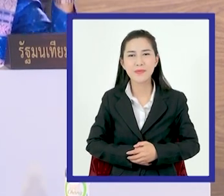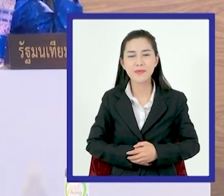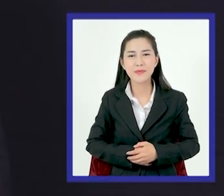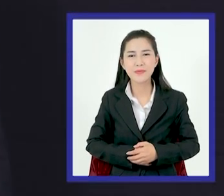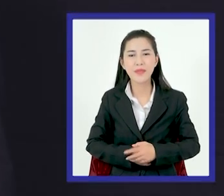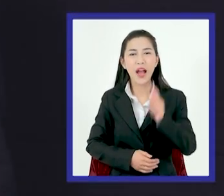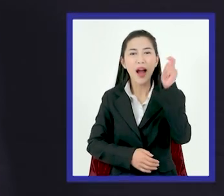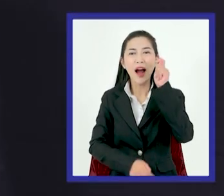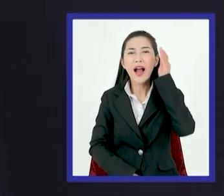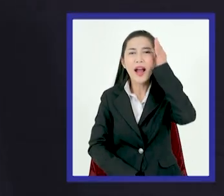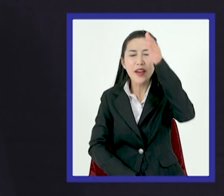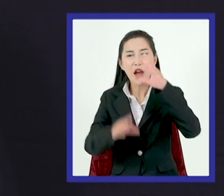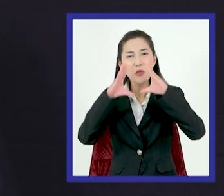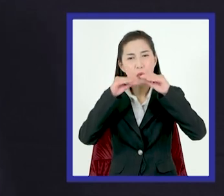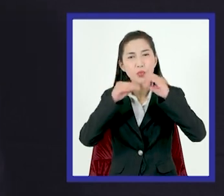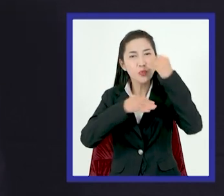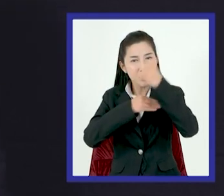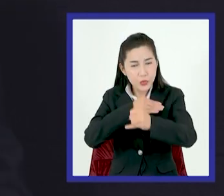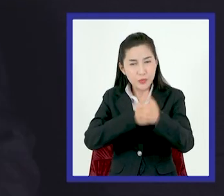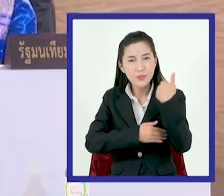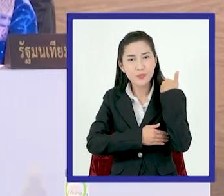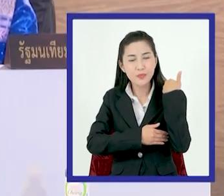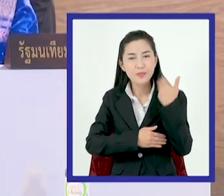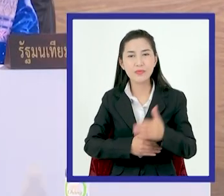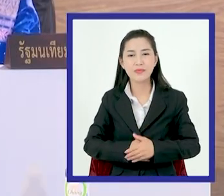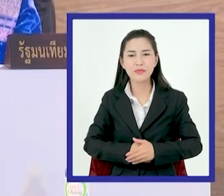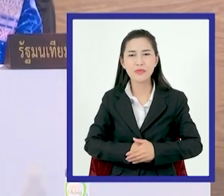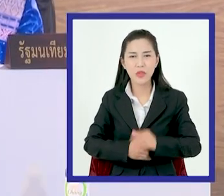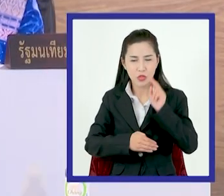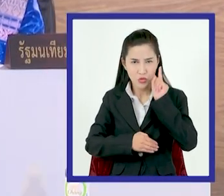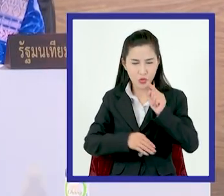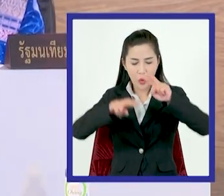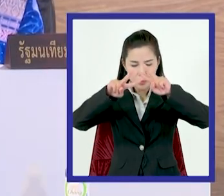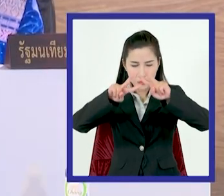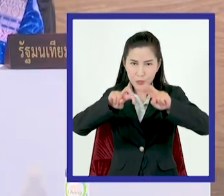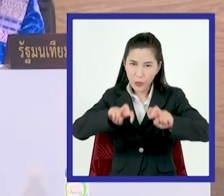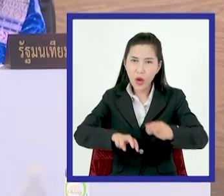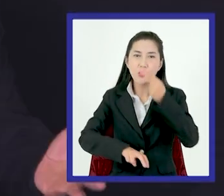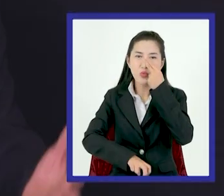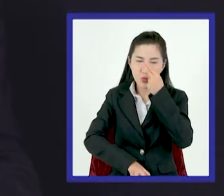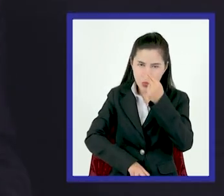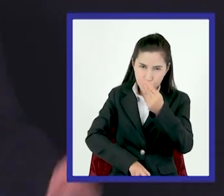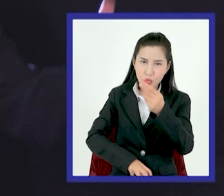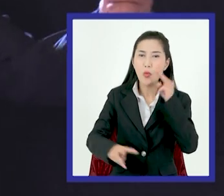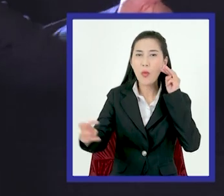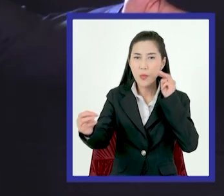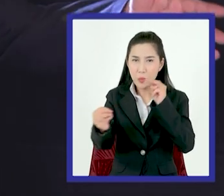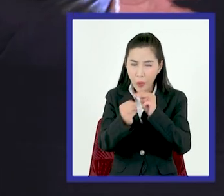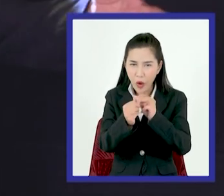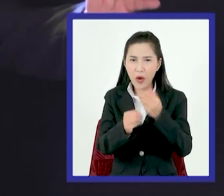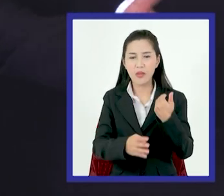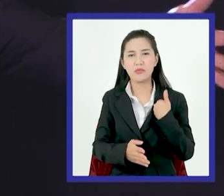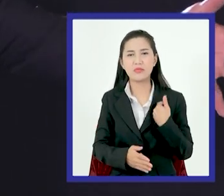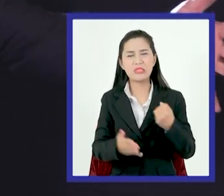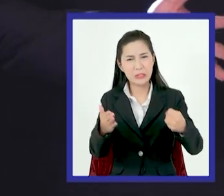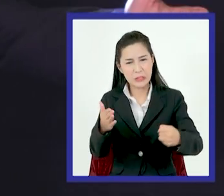อังคารหน้าไม่รู้จะประชุมเสร็จหรือเปล่านะครับมันต้องพิจารณาดูสมเหตุสมผลเราเสียด